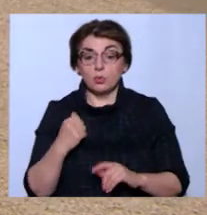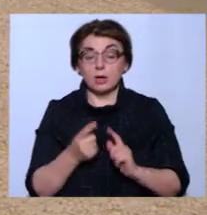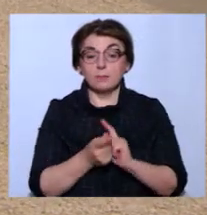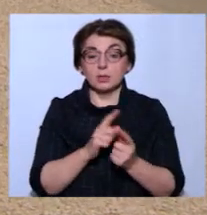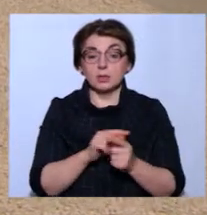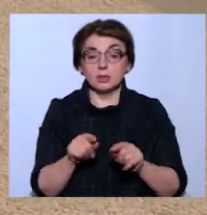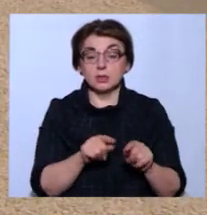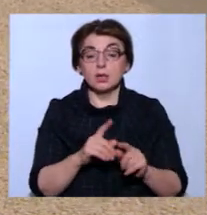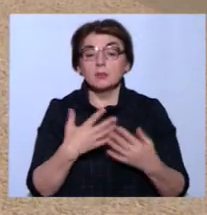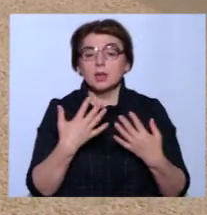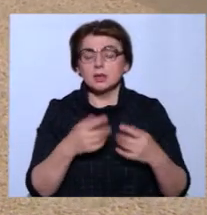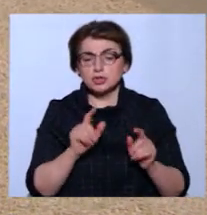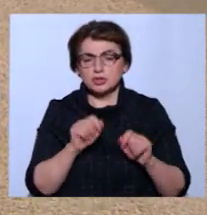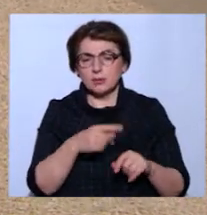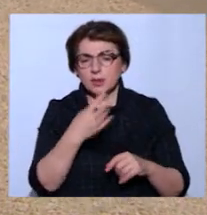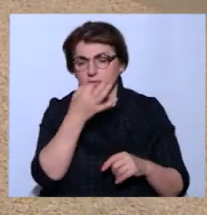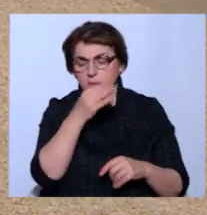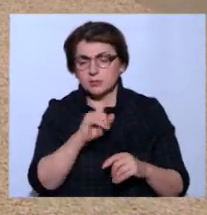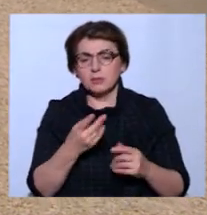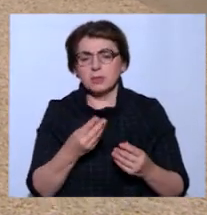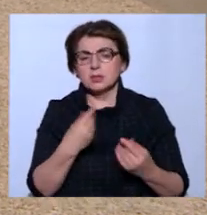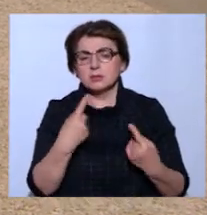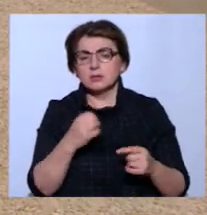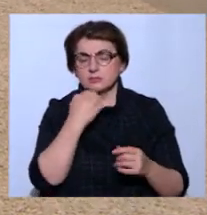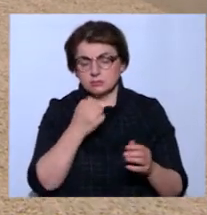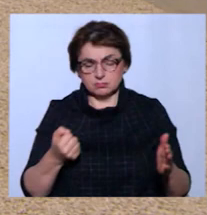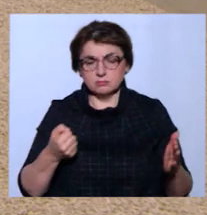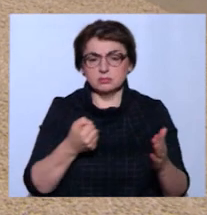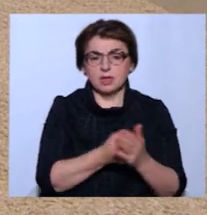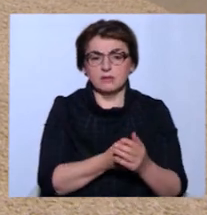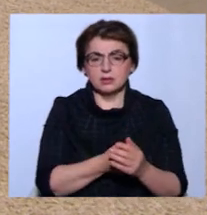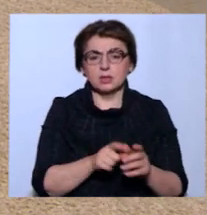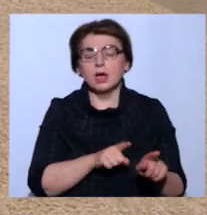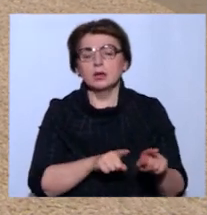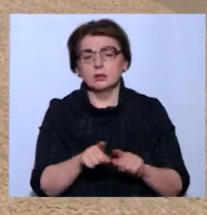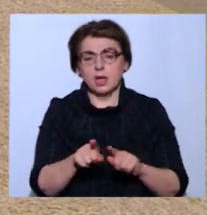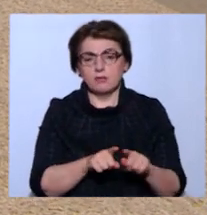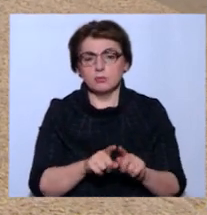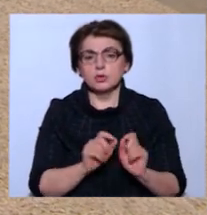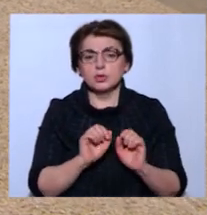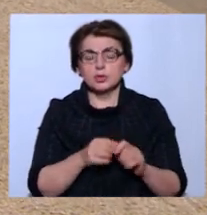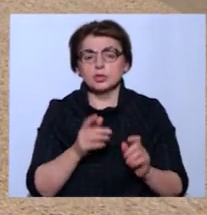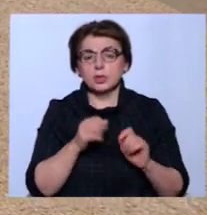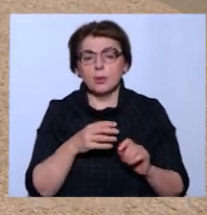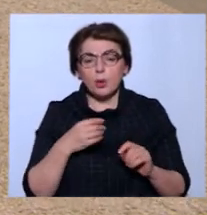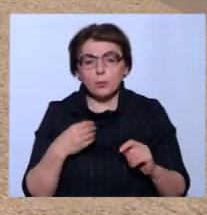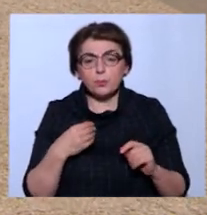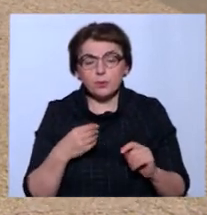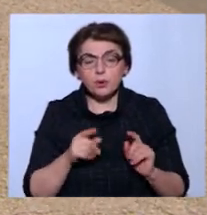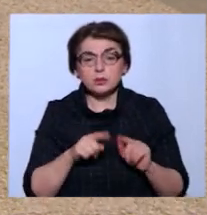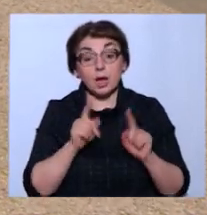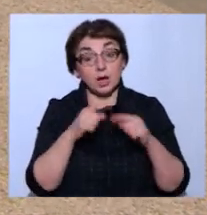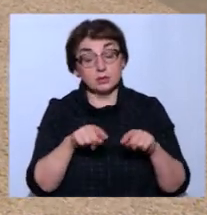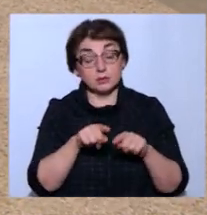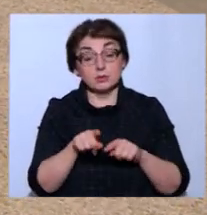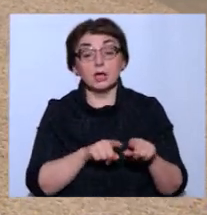რომ რაიმე საგანი მივარტყა ამ სათამაშო მანქანას, მაგალითად ბურთი, და ასე ავამოძრაო. შეიძლება სული შეუბერო და ისე ამოძრავდეს